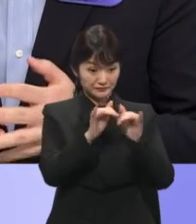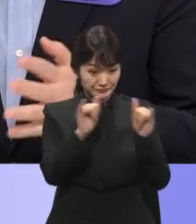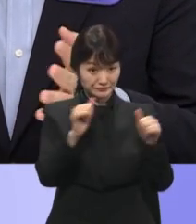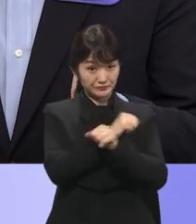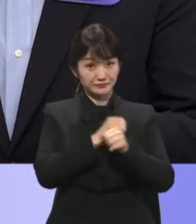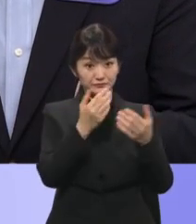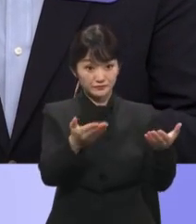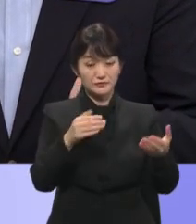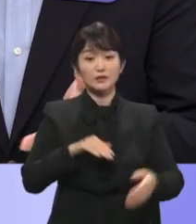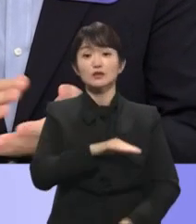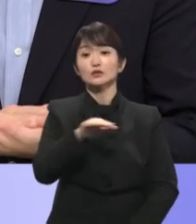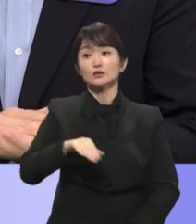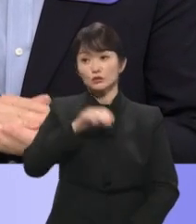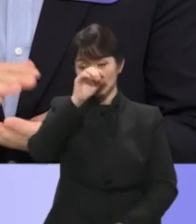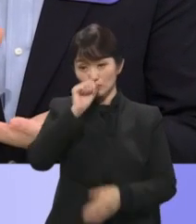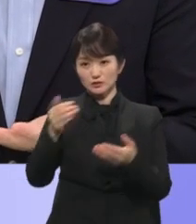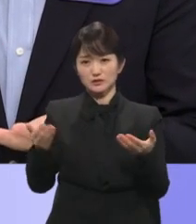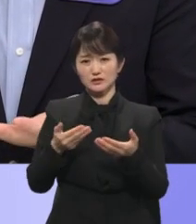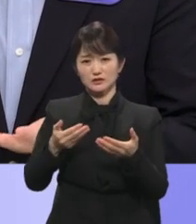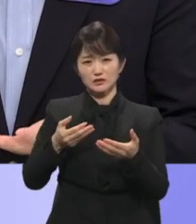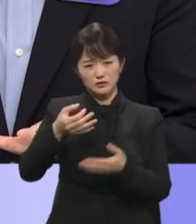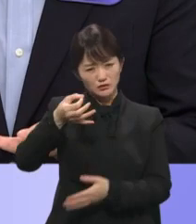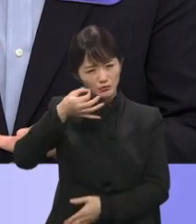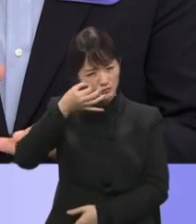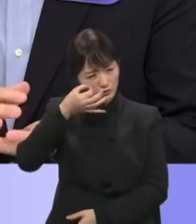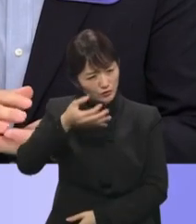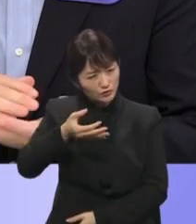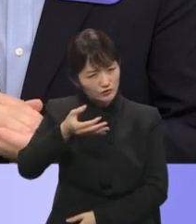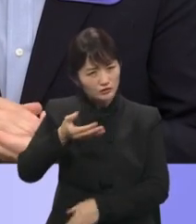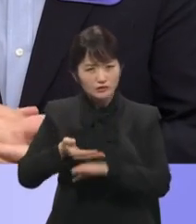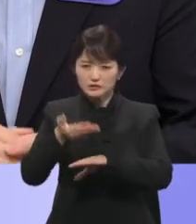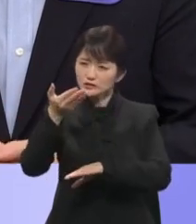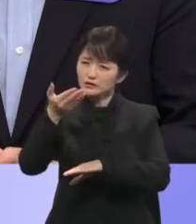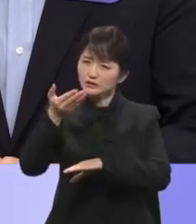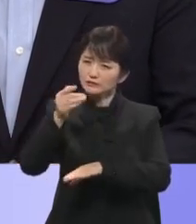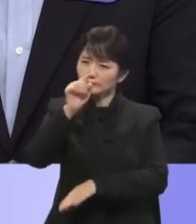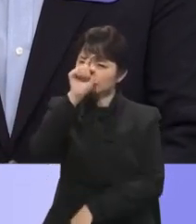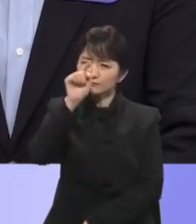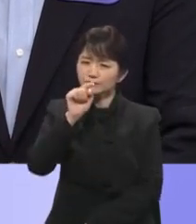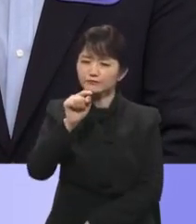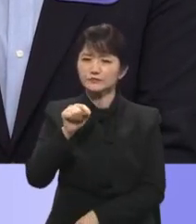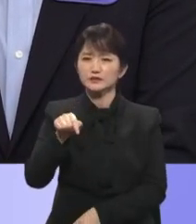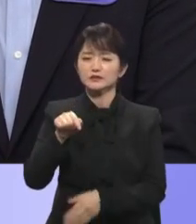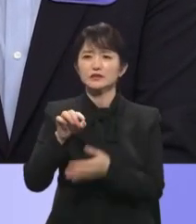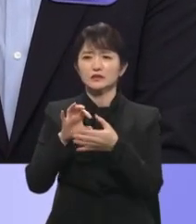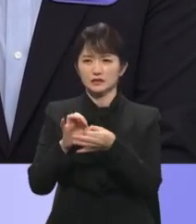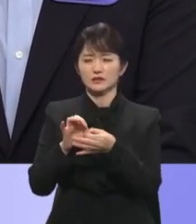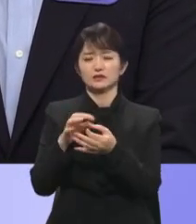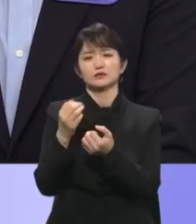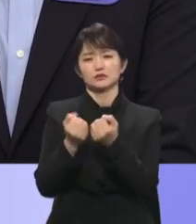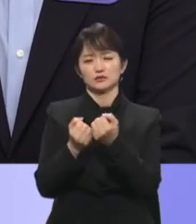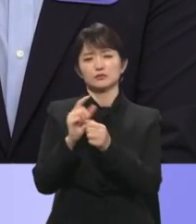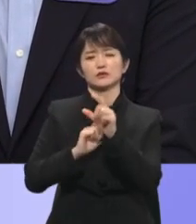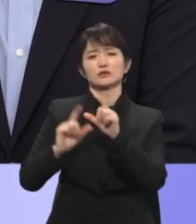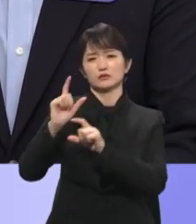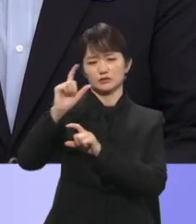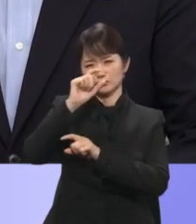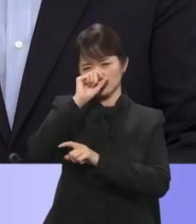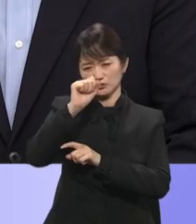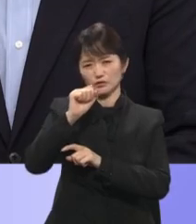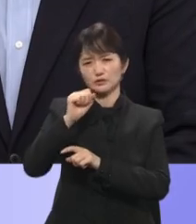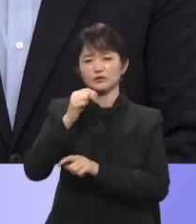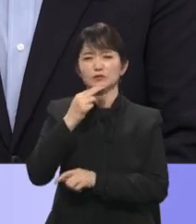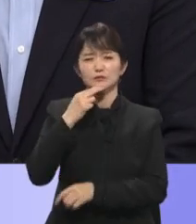우리가 좋은 일 한 겁니다 이렇게 생생 되는 것 이상의 효과가 있을까 그것이 좀 의문이 그 설명을 좀 더 해 줬으면 좋겠는데 아쉽습니다네